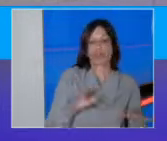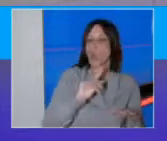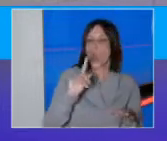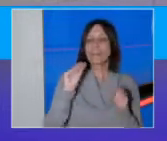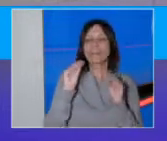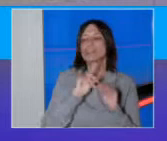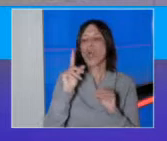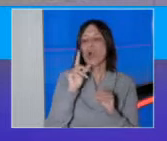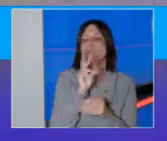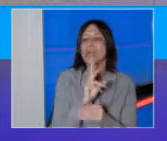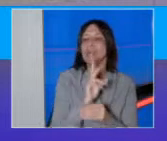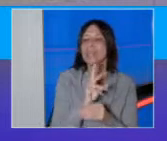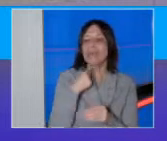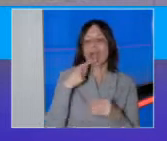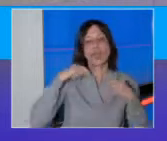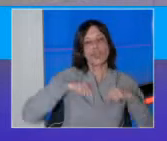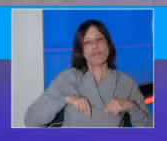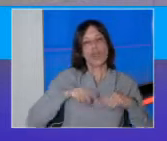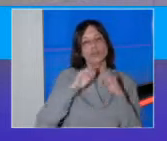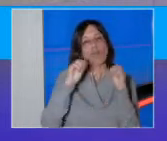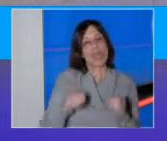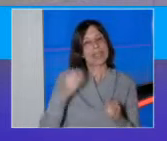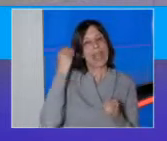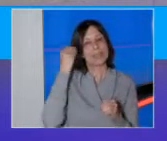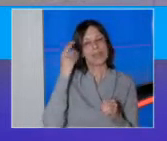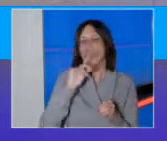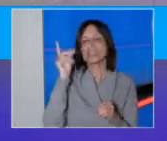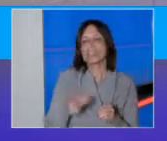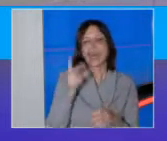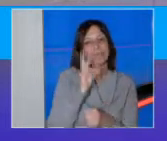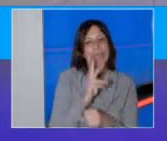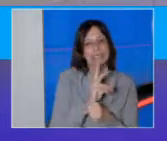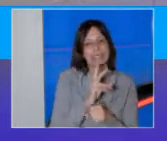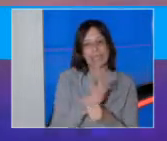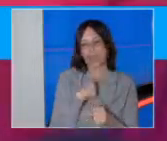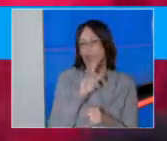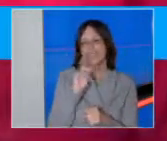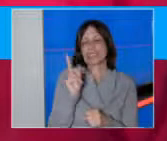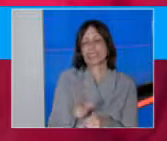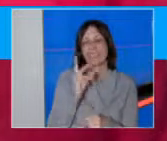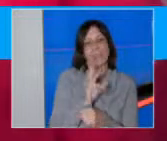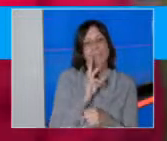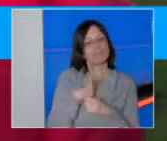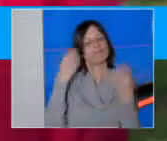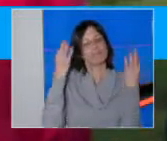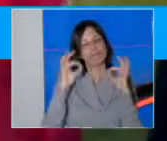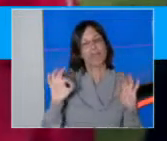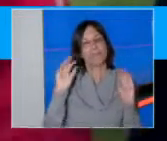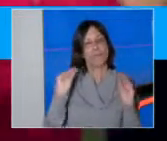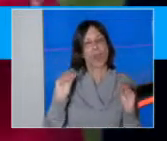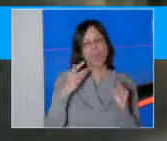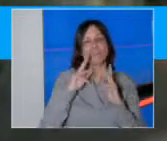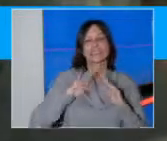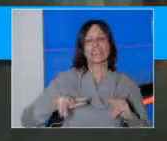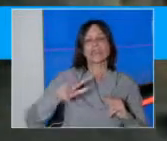לא בייביסיטר. אמרה את זה היום יושב ראש מועצת התלמידים, הם לא צריכים בייביסיטר, ואנחנו לא צריכים בייביסיטר. אנחנו מעריכים את המורים שלנו וצוותי